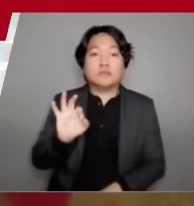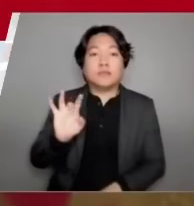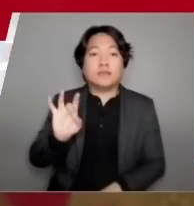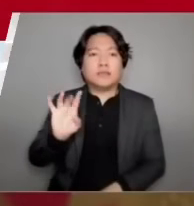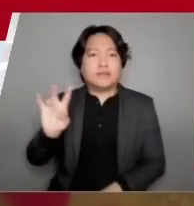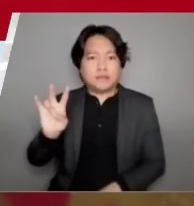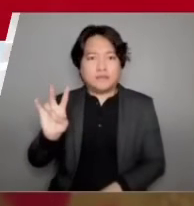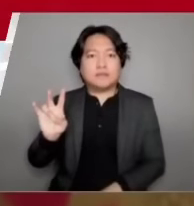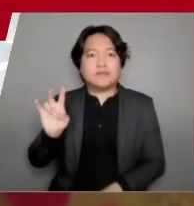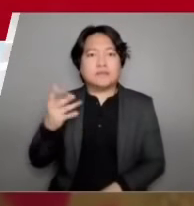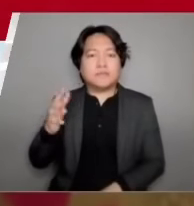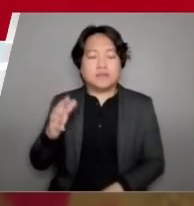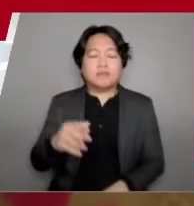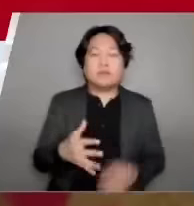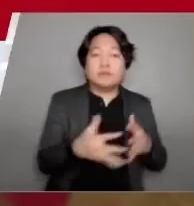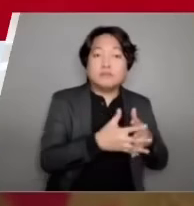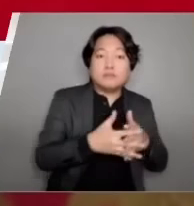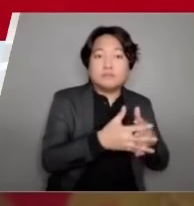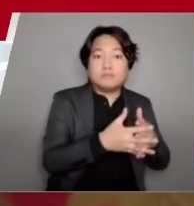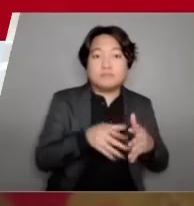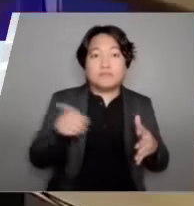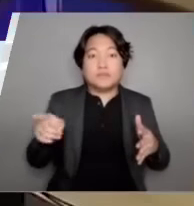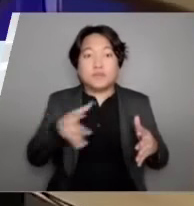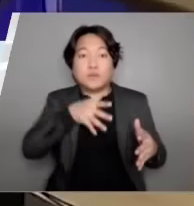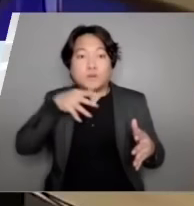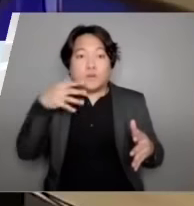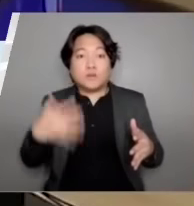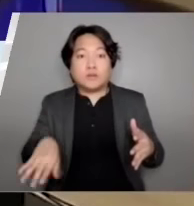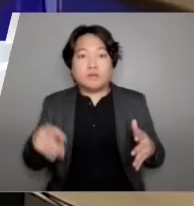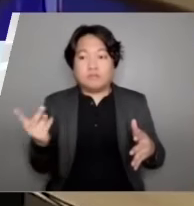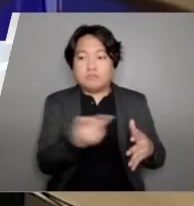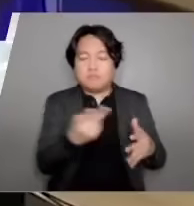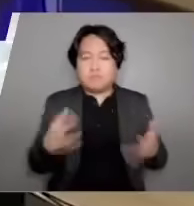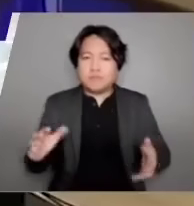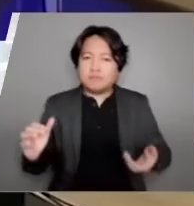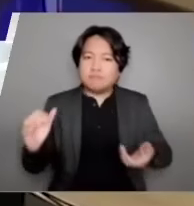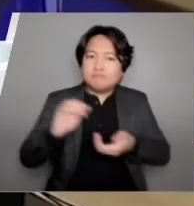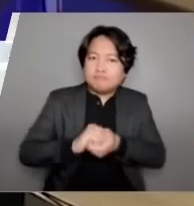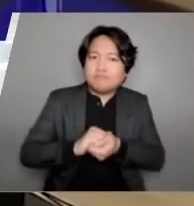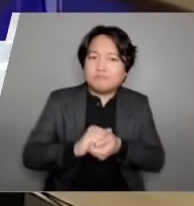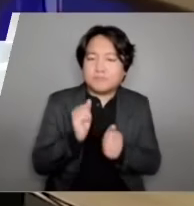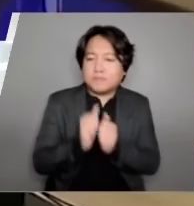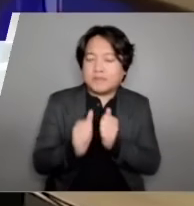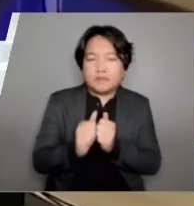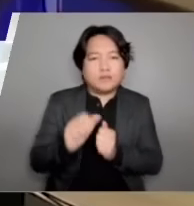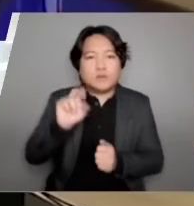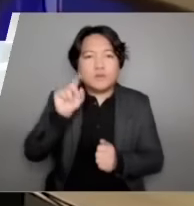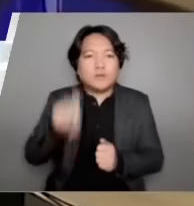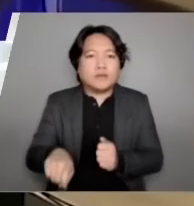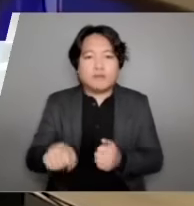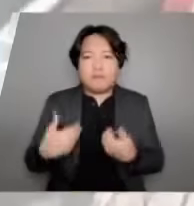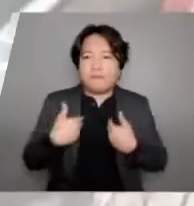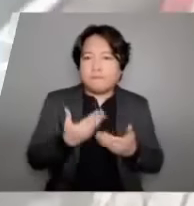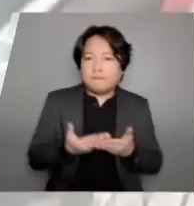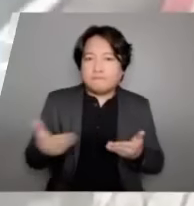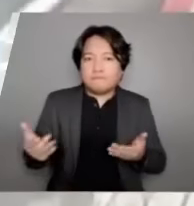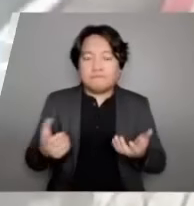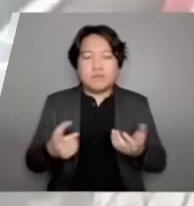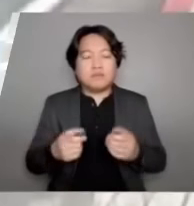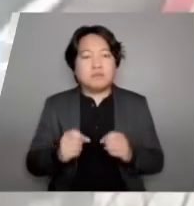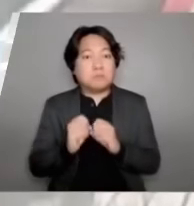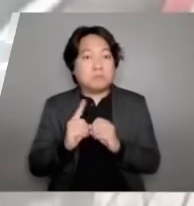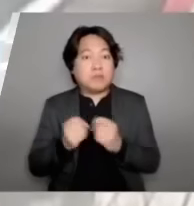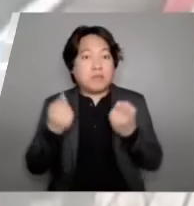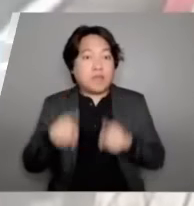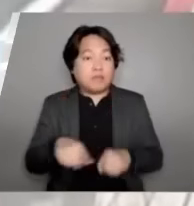gagawa ng mga ganitong armas. Pero umalis sa kasunduan ng Amerika noong 2019 sa ilalim ni Noong President Donald Trump. Hininga